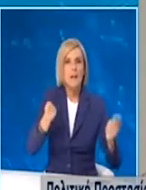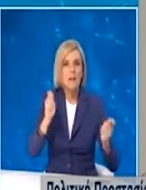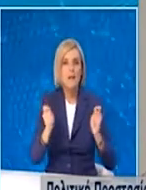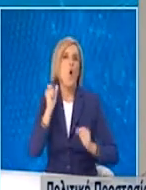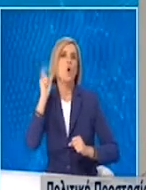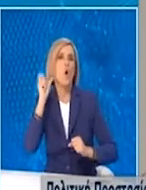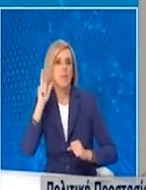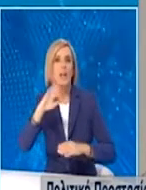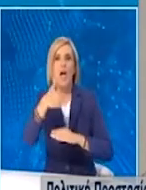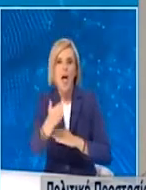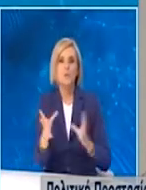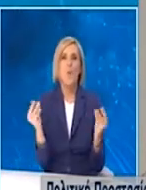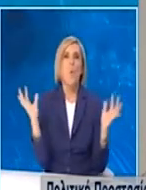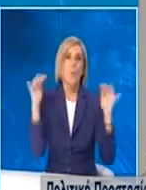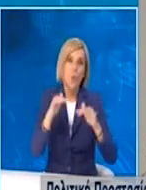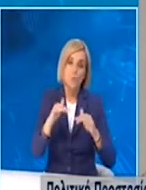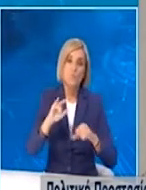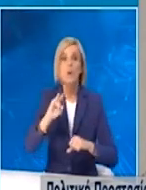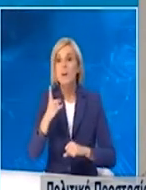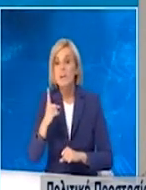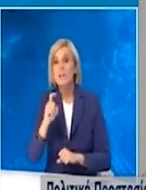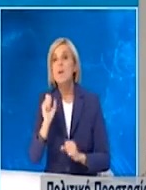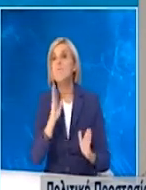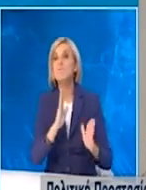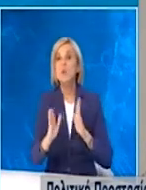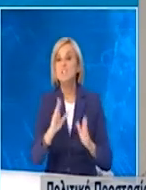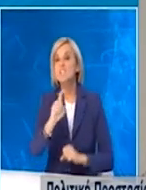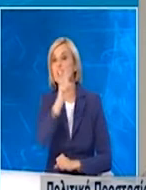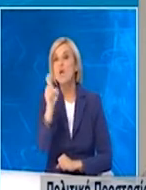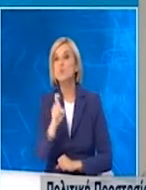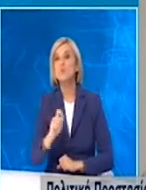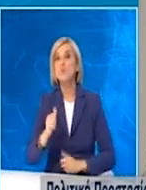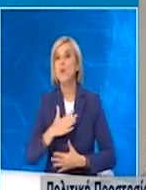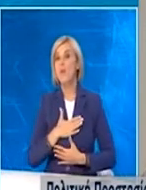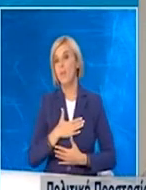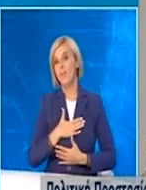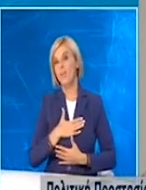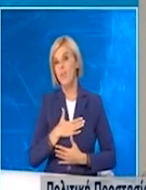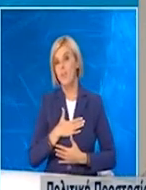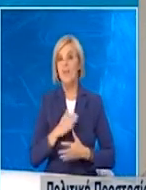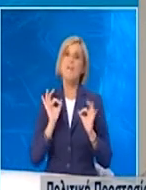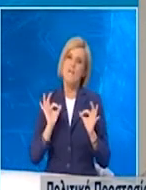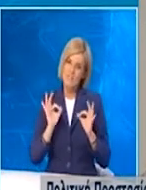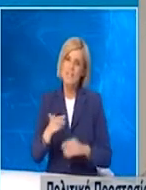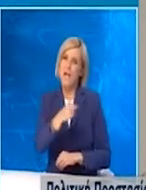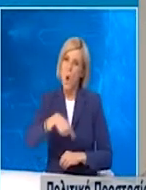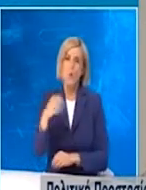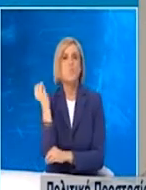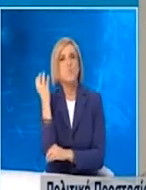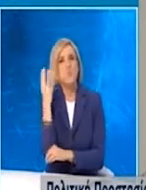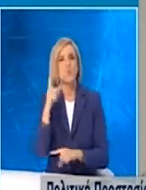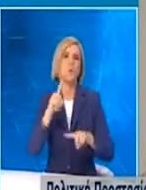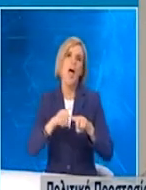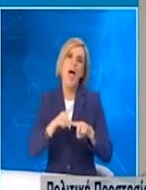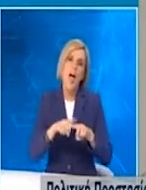συνειδητοποιήσουμε ότι μπορούμε να ζήσουμε έστω αυτό το καλοκαίρι χωρίς όλα εκείνα τα πανηγύρια που έχουμε βρεθεί κατά καιρούς, που μπορεί να μας έχουν λείψει, που είναι ένας